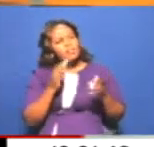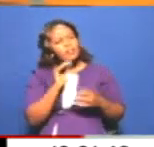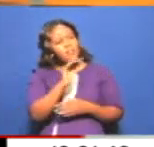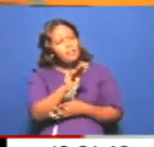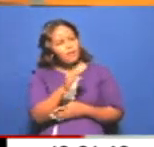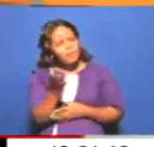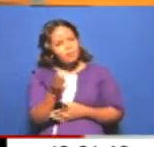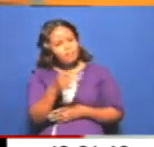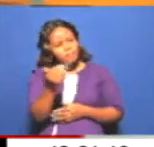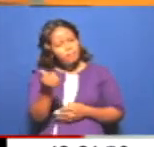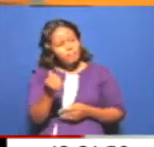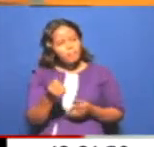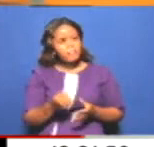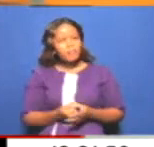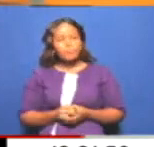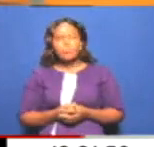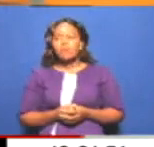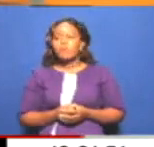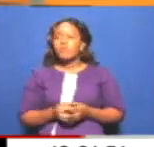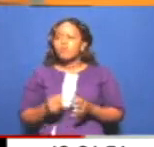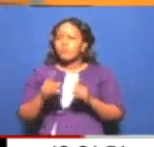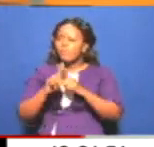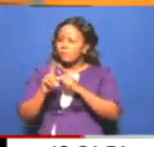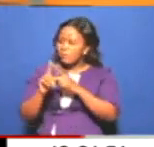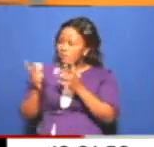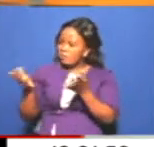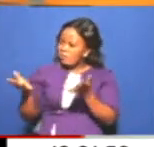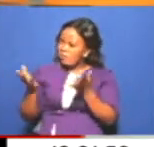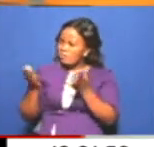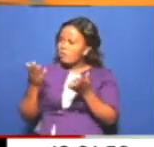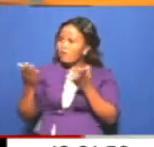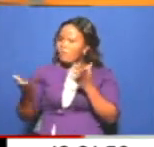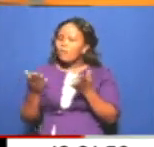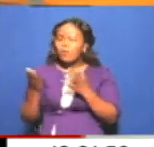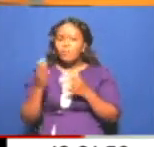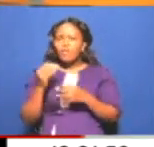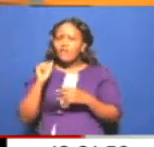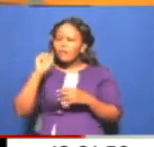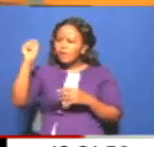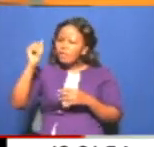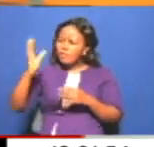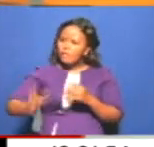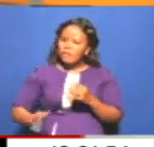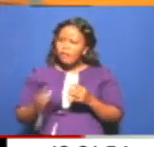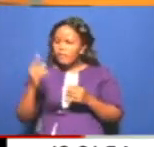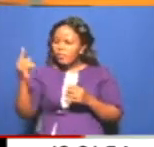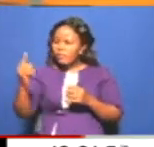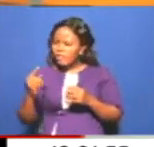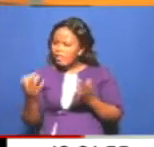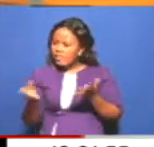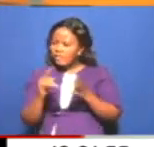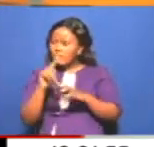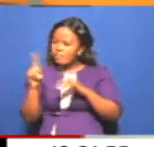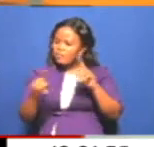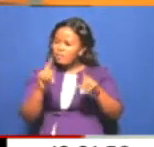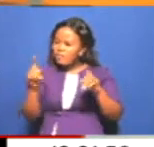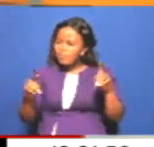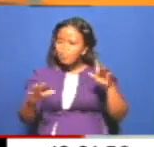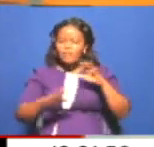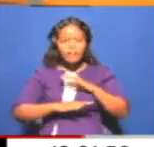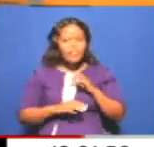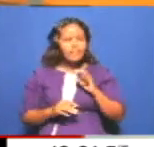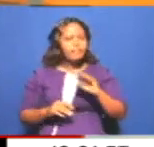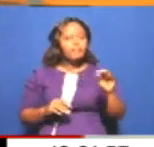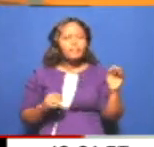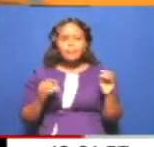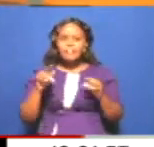pengine mtu anaweza akasema kwamba kuwataka wanasiasa kufika mbele ya tume hiyo kuhojiwa haitoshi. Pengine kwa mtazamo